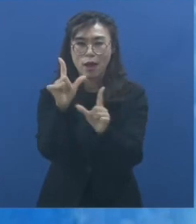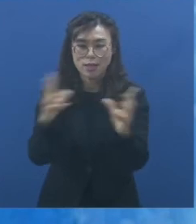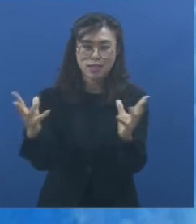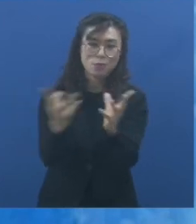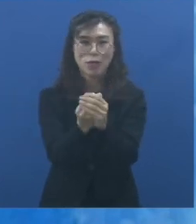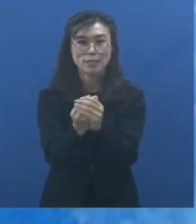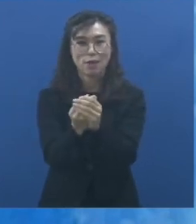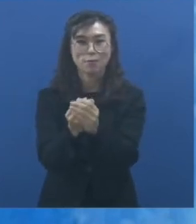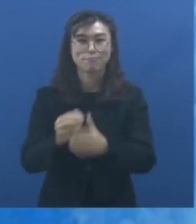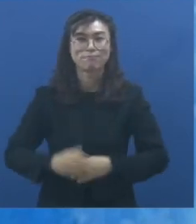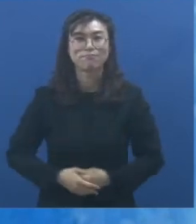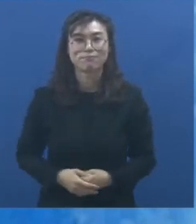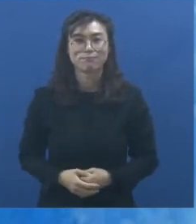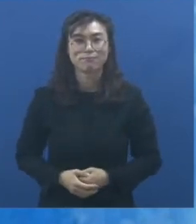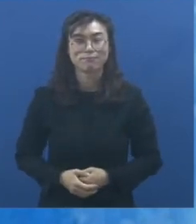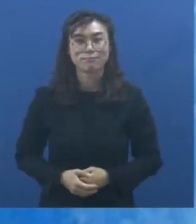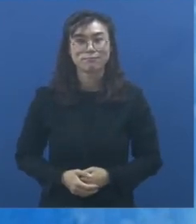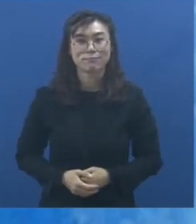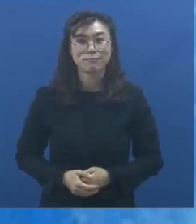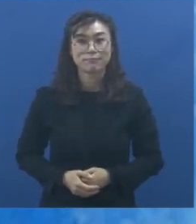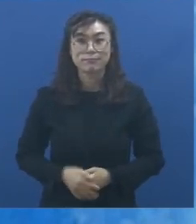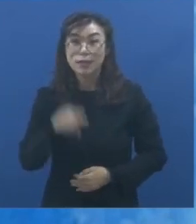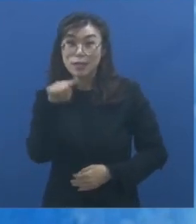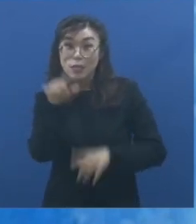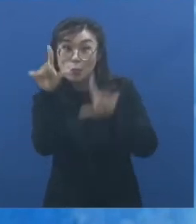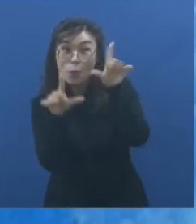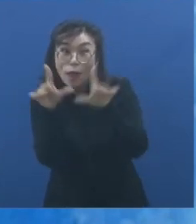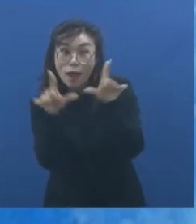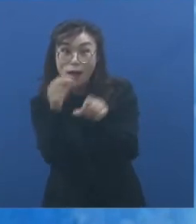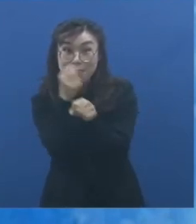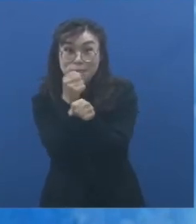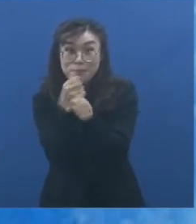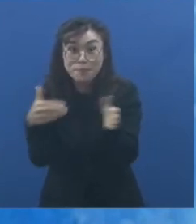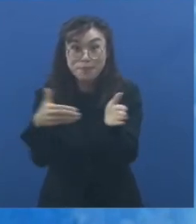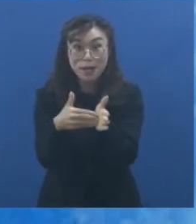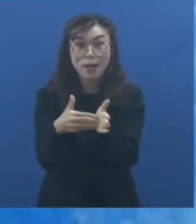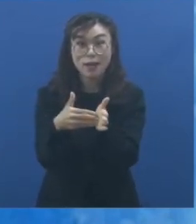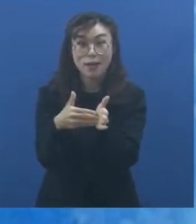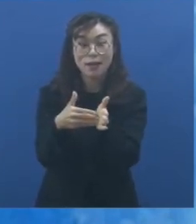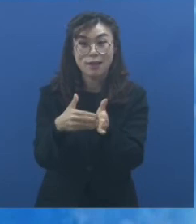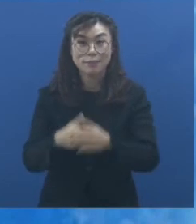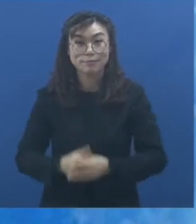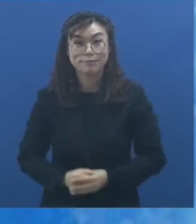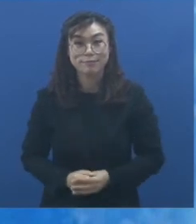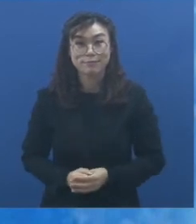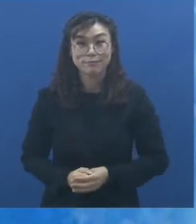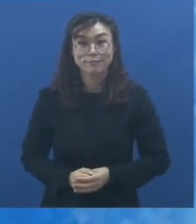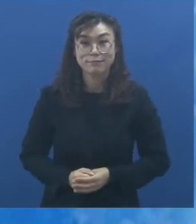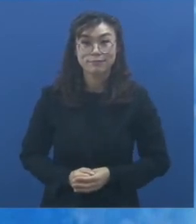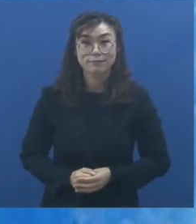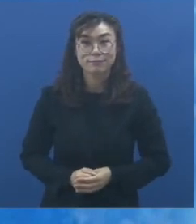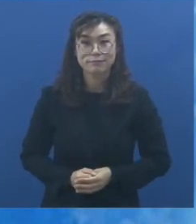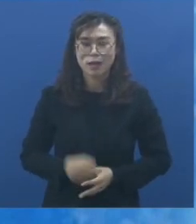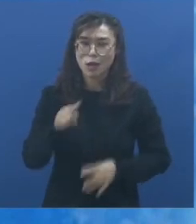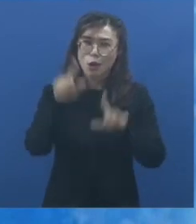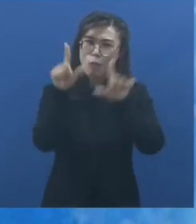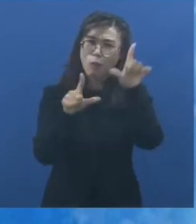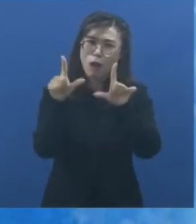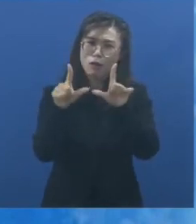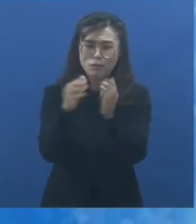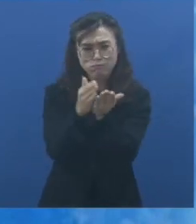되네요 자 이렇게 색 이렇게 만들어진 종이 배가 그저 자 이게 모양이 좀